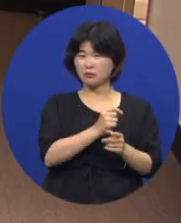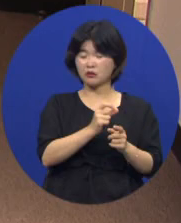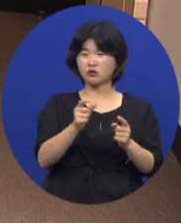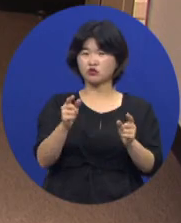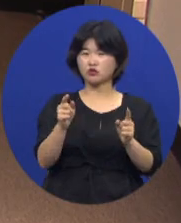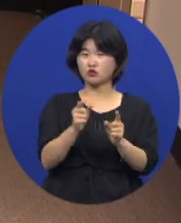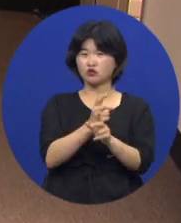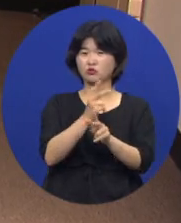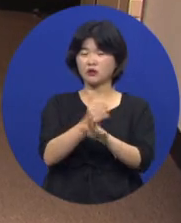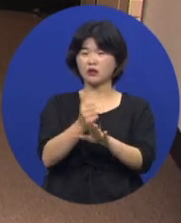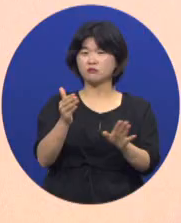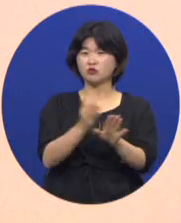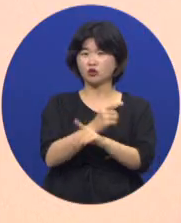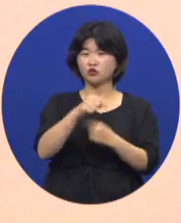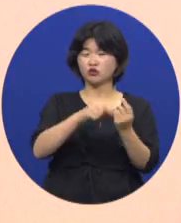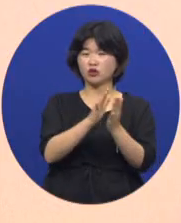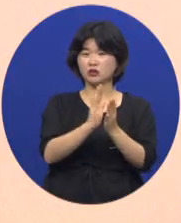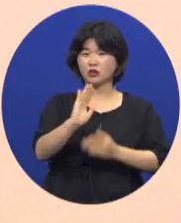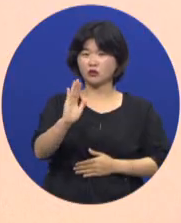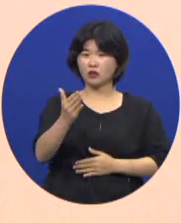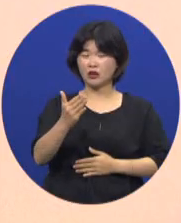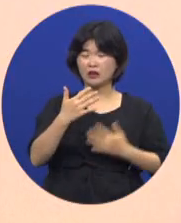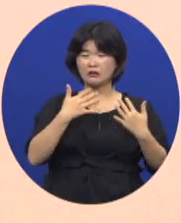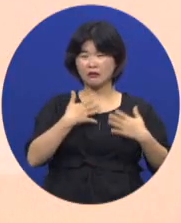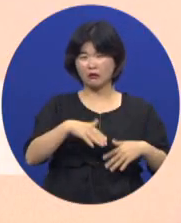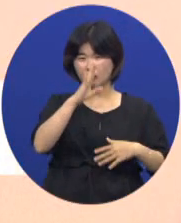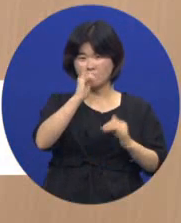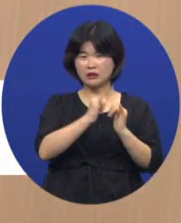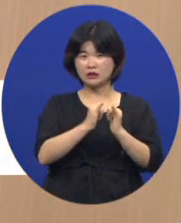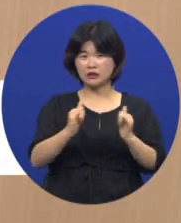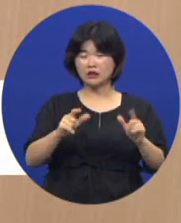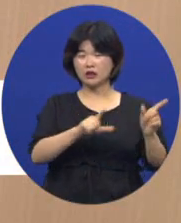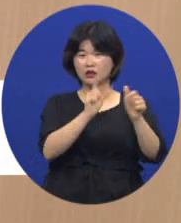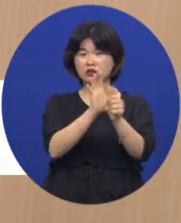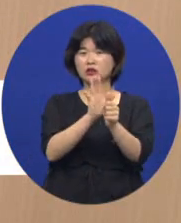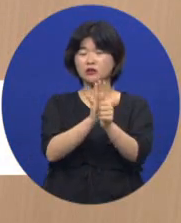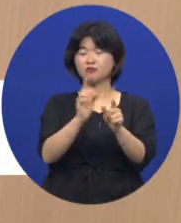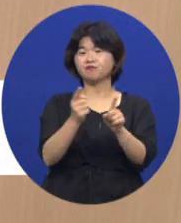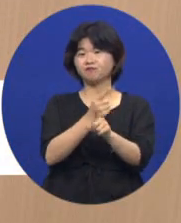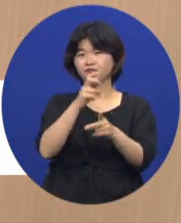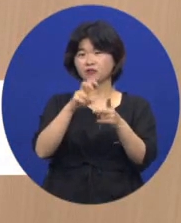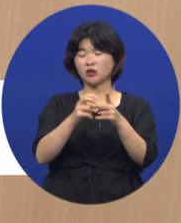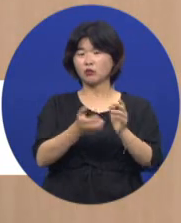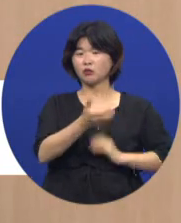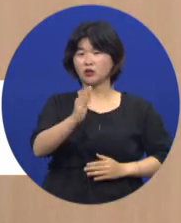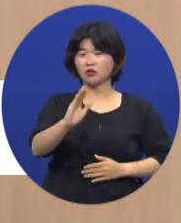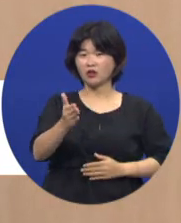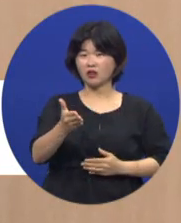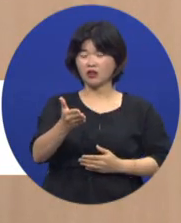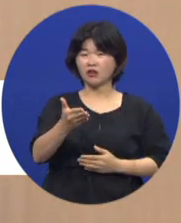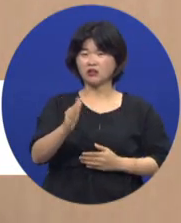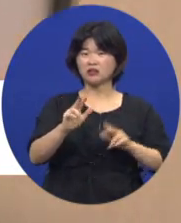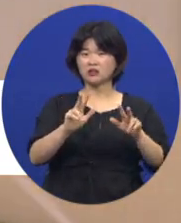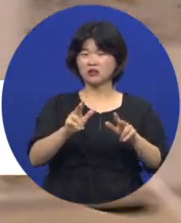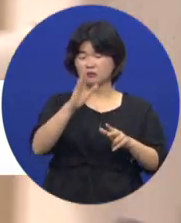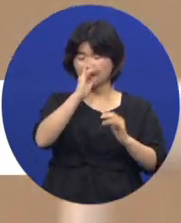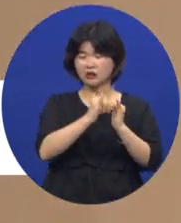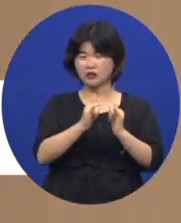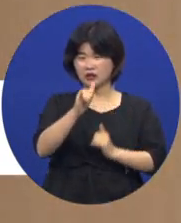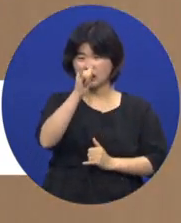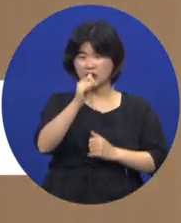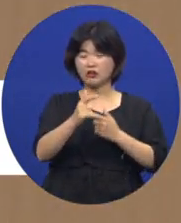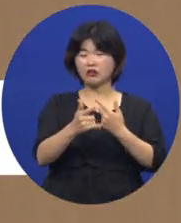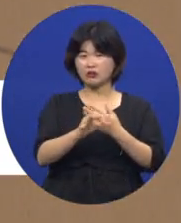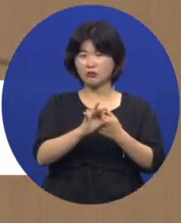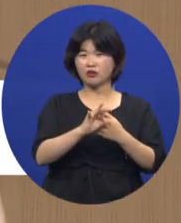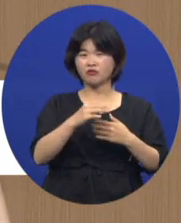운영하기로 했습니다. 증상이 가벼운 환자를 생활치료센터로 옮기고 세계 전담 치료병원은 기저질환이 있거나